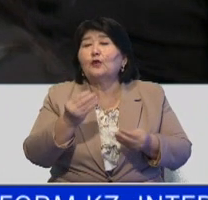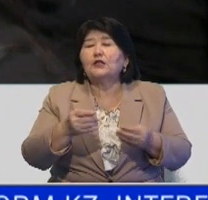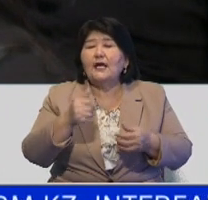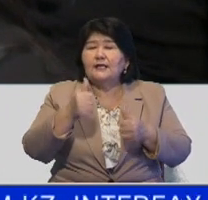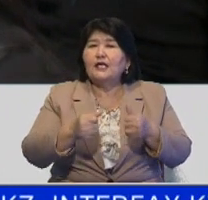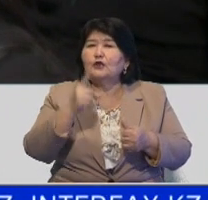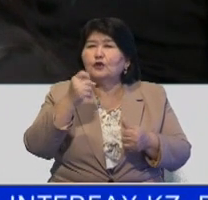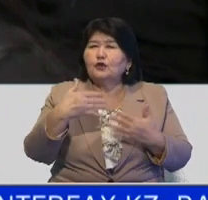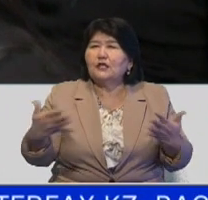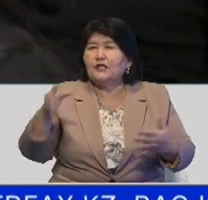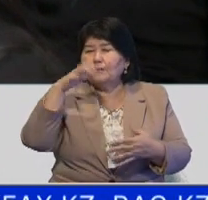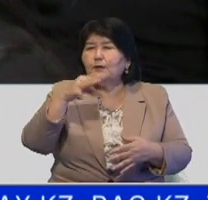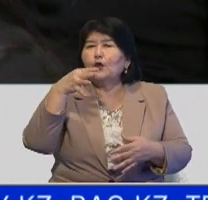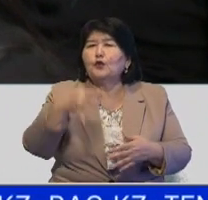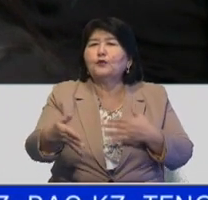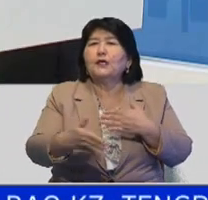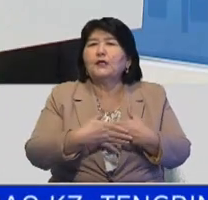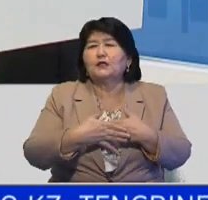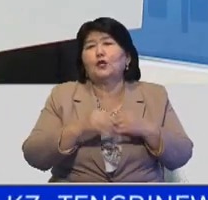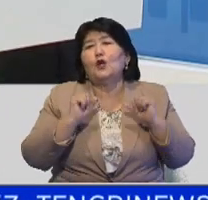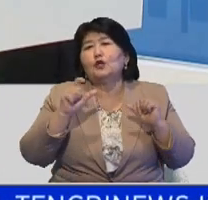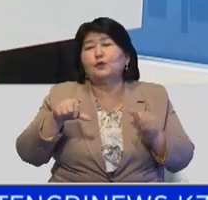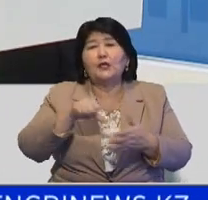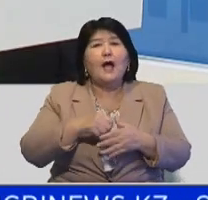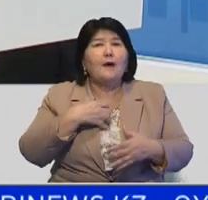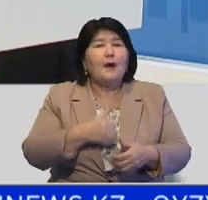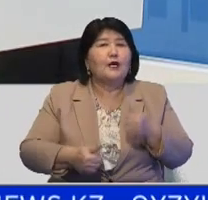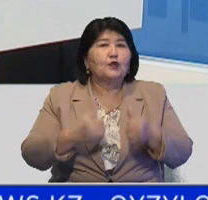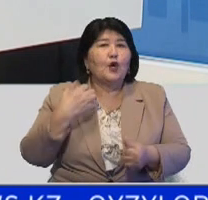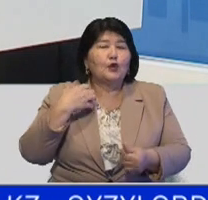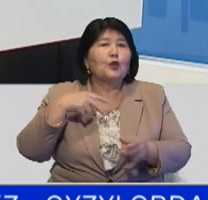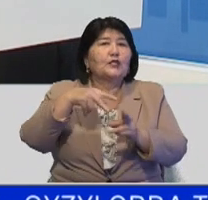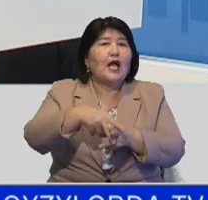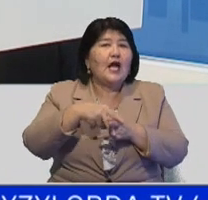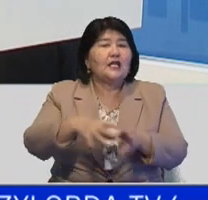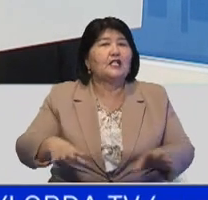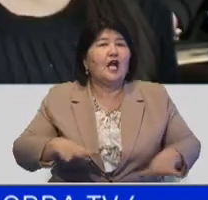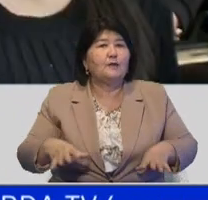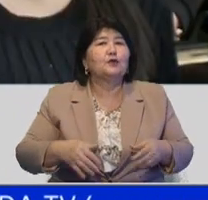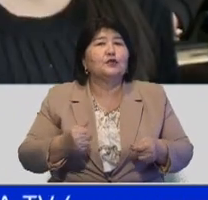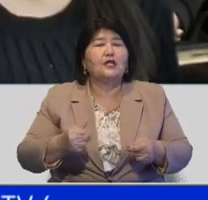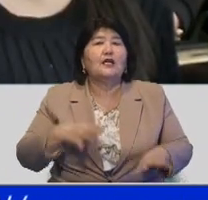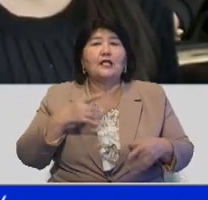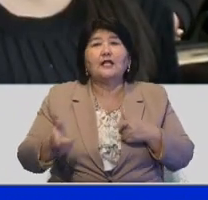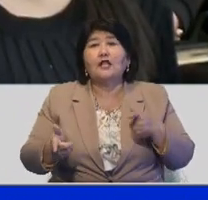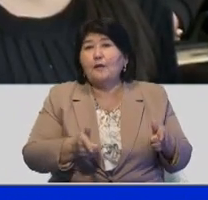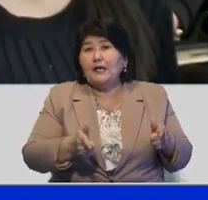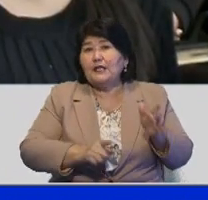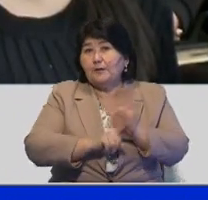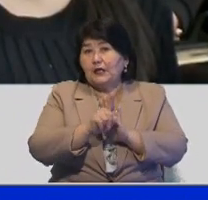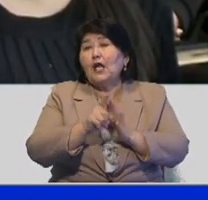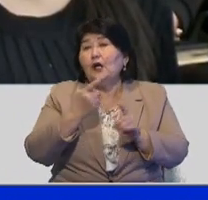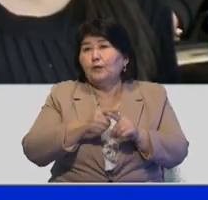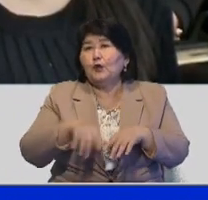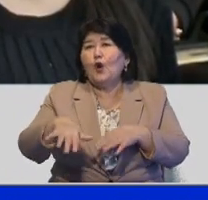астам мемлекеттен 4000-ға жуық спортшы қатысады. Маңызды додаға қызылордалық шабандоздар дайындықты бастап кетті. Брифинг барысында